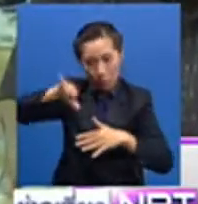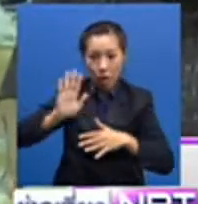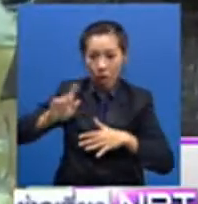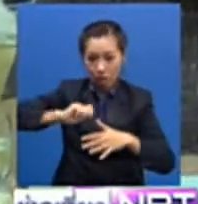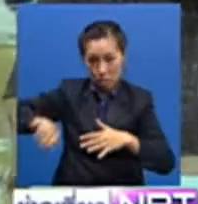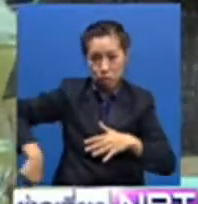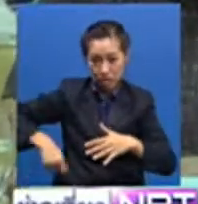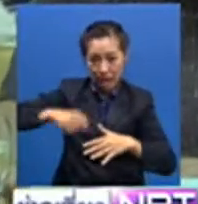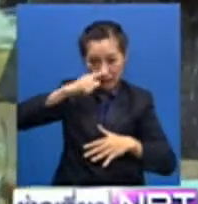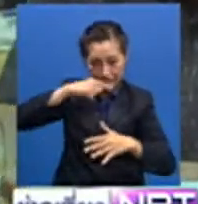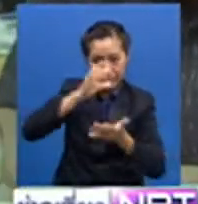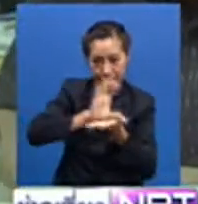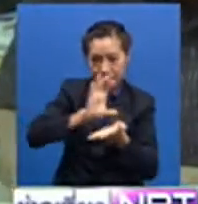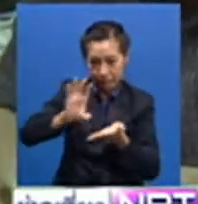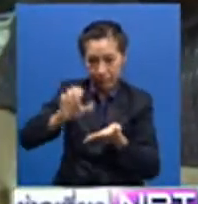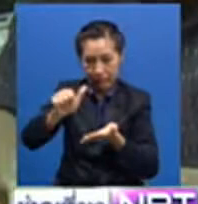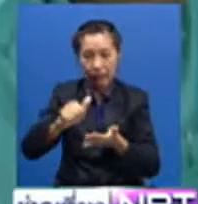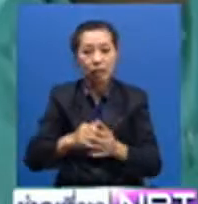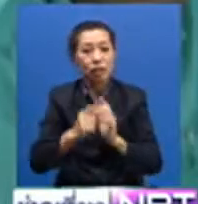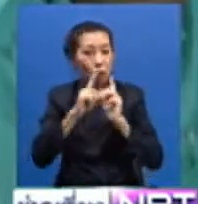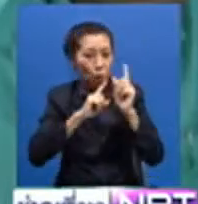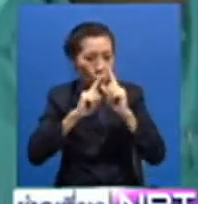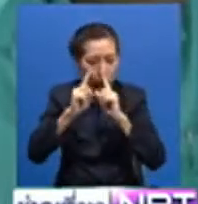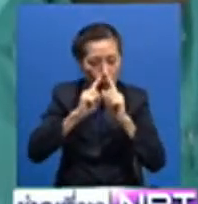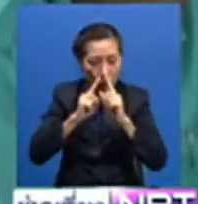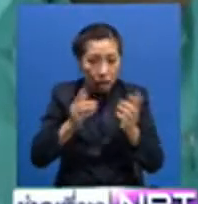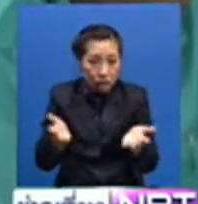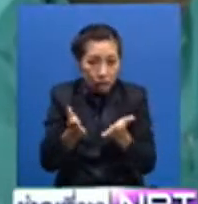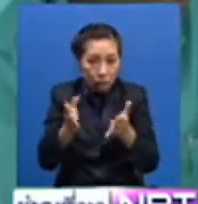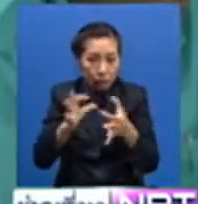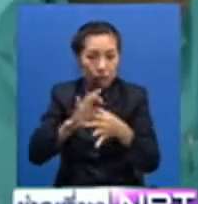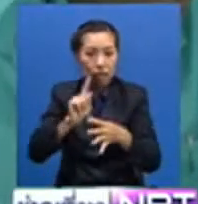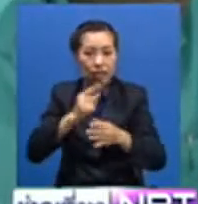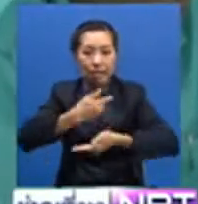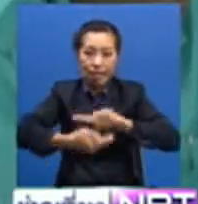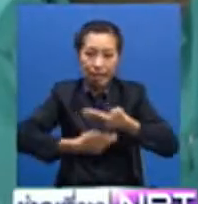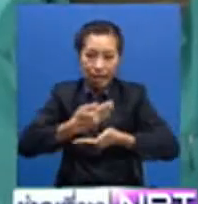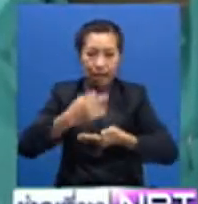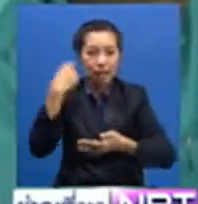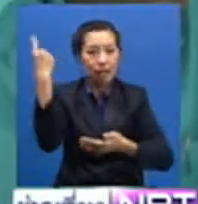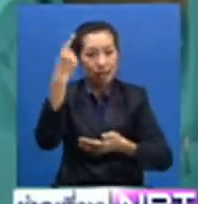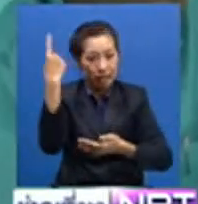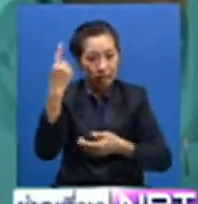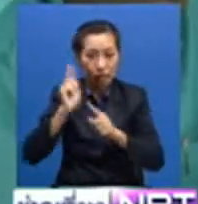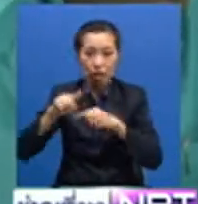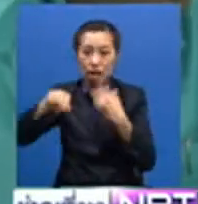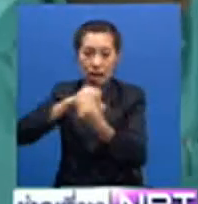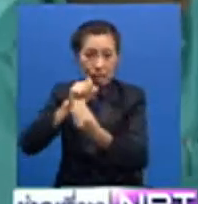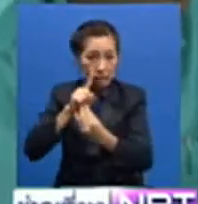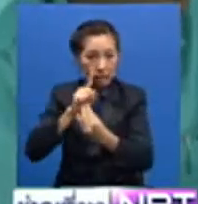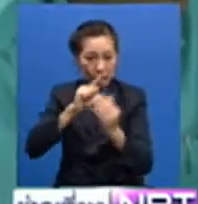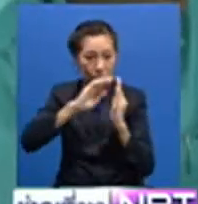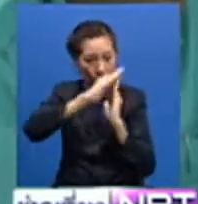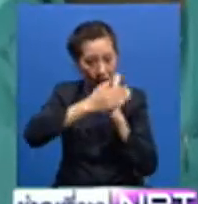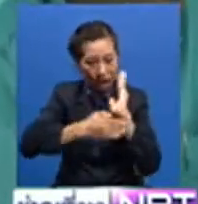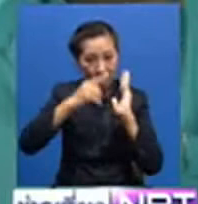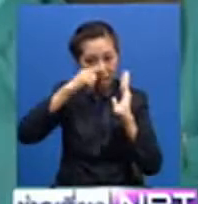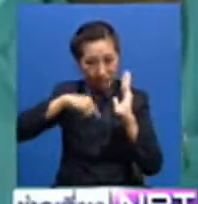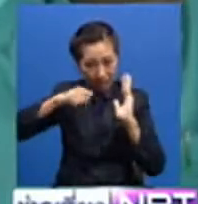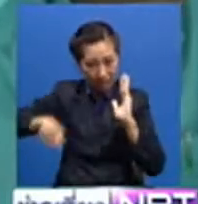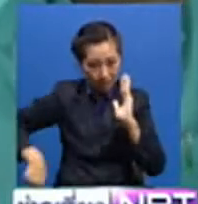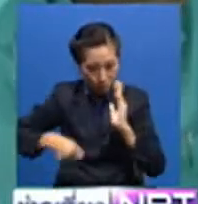กัมพูชาการหารือดังกล่าวเป็นการส่งเสริมการค้าขายการท่องเที่ยวกระตุ้นเศรษฐกิจตามแนวชายแดนไทยกัมพูชา